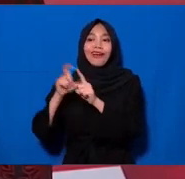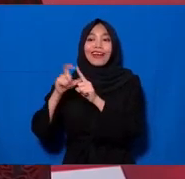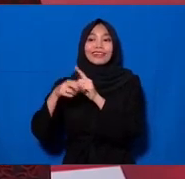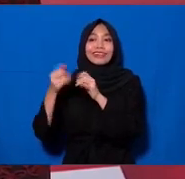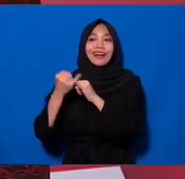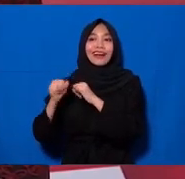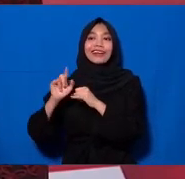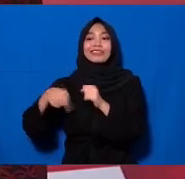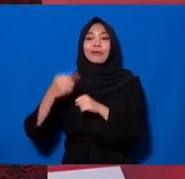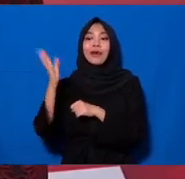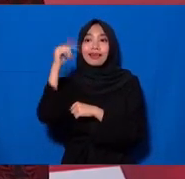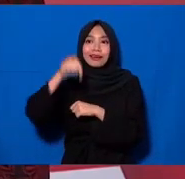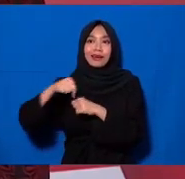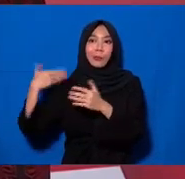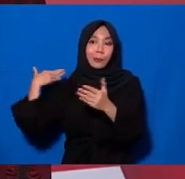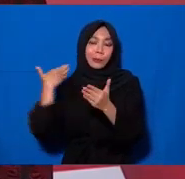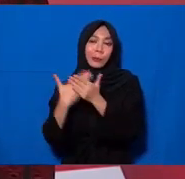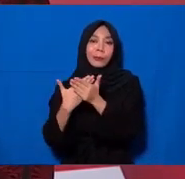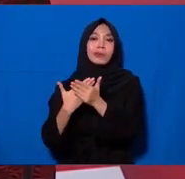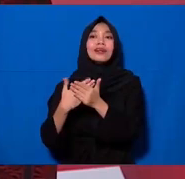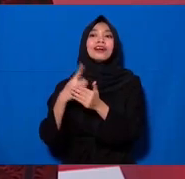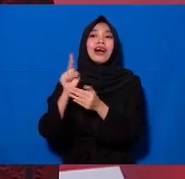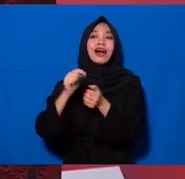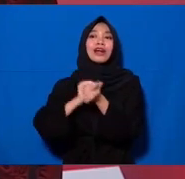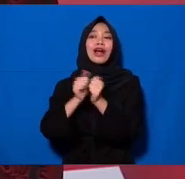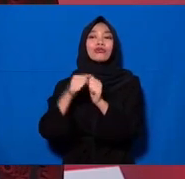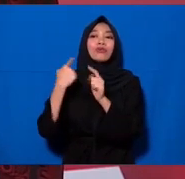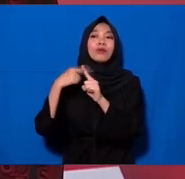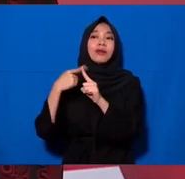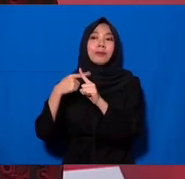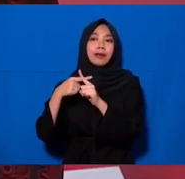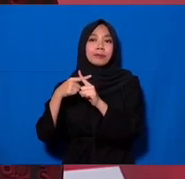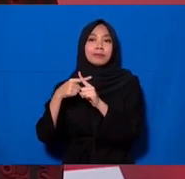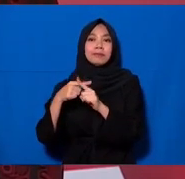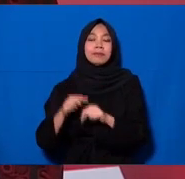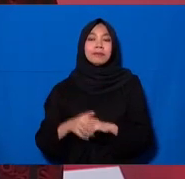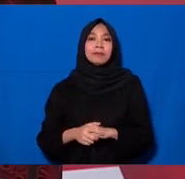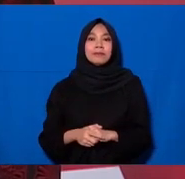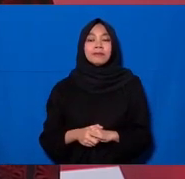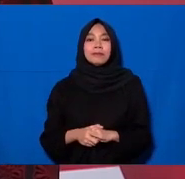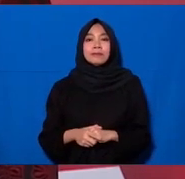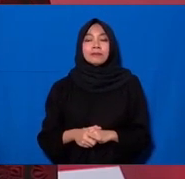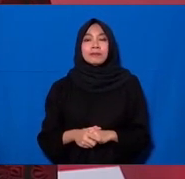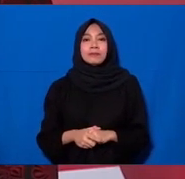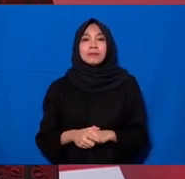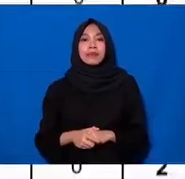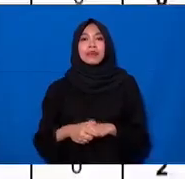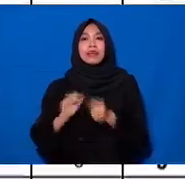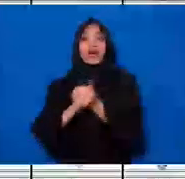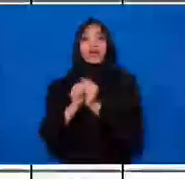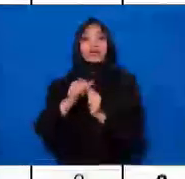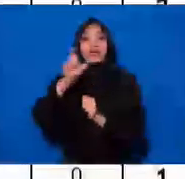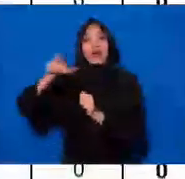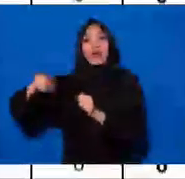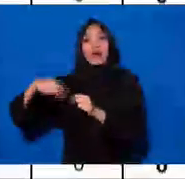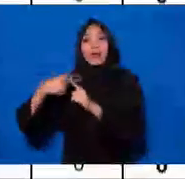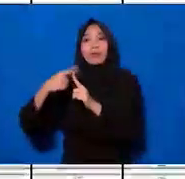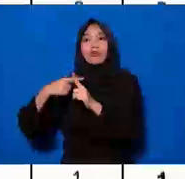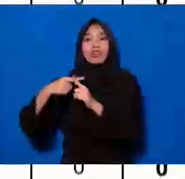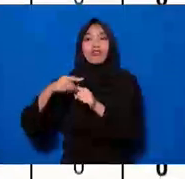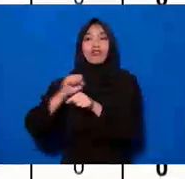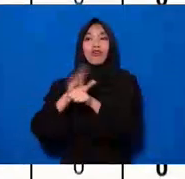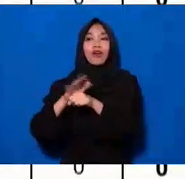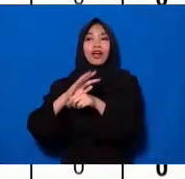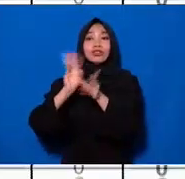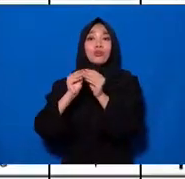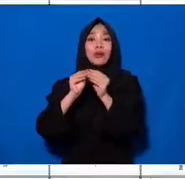ini. Terdapat penambahan kasus konfirmasi positif yang baru sebanyak